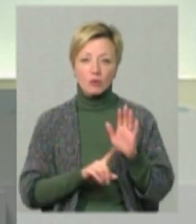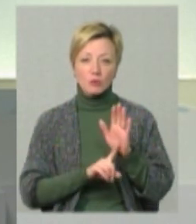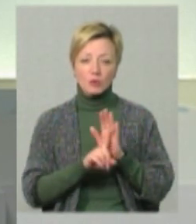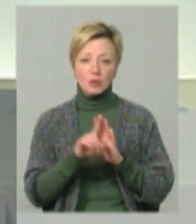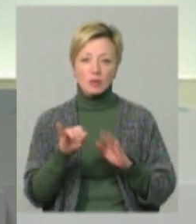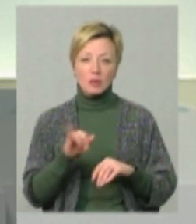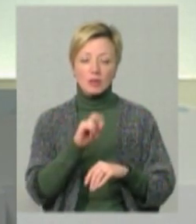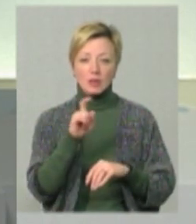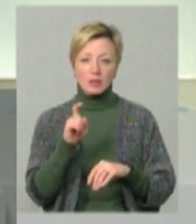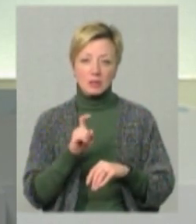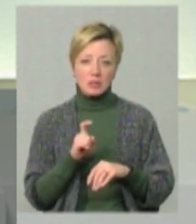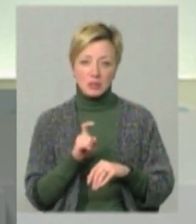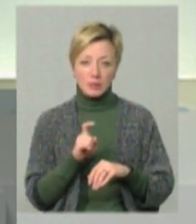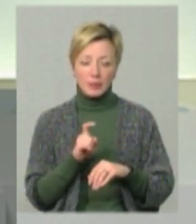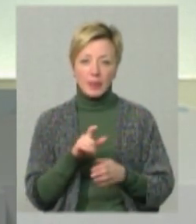розпочали із